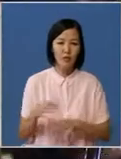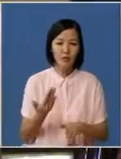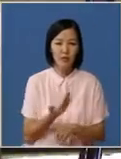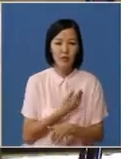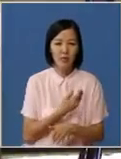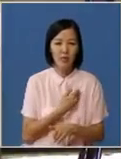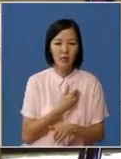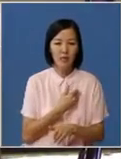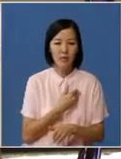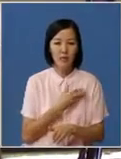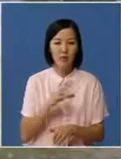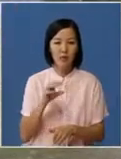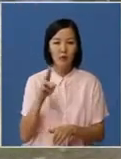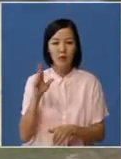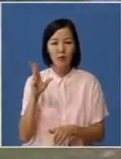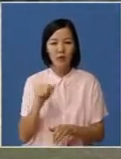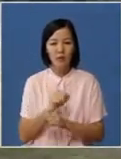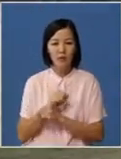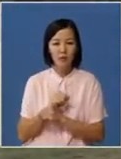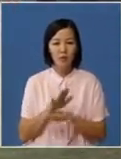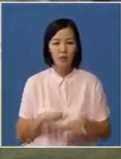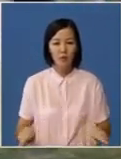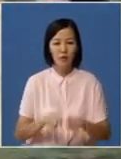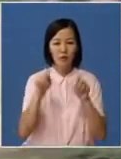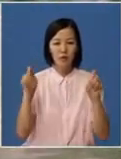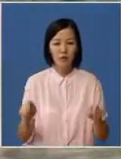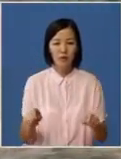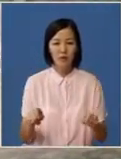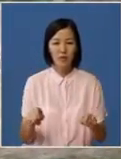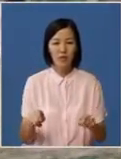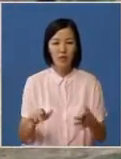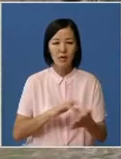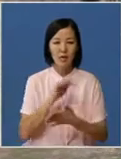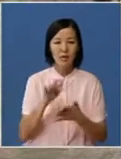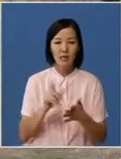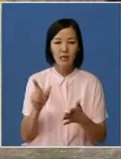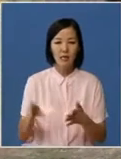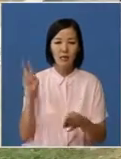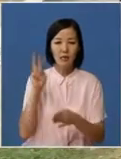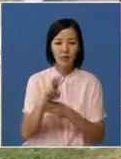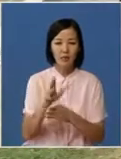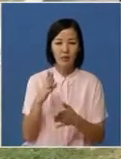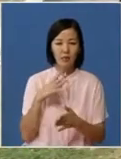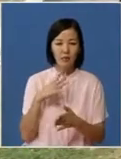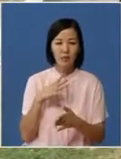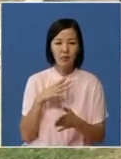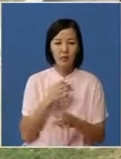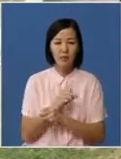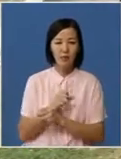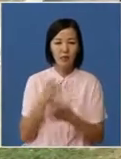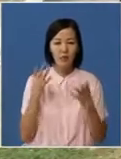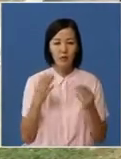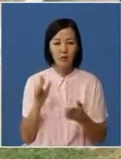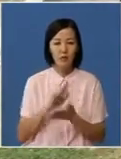ие. Түрген шатқалында демалыс орнын ашқан. Қазір ол көпшіліктің әсіресе қалалықтардың сүйікті орнын айналды. Демалыс күндері таза